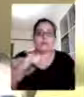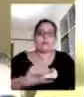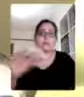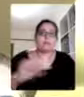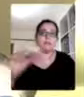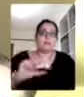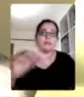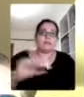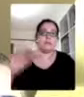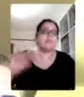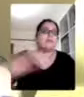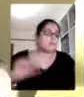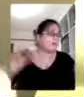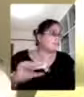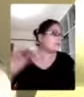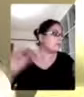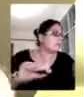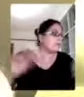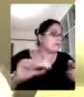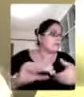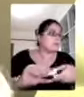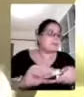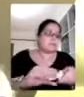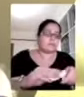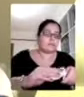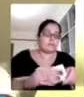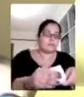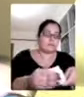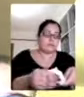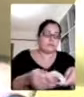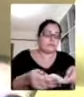Mayıs ayında falan siteye girmiş olur gibime geliyor.